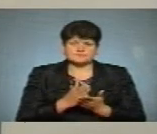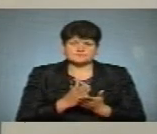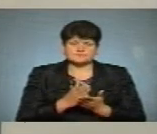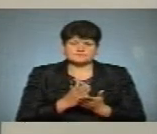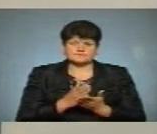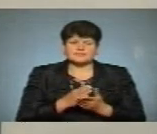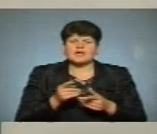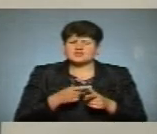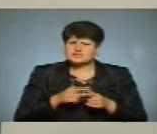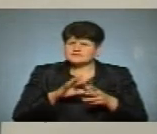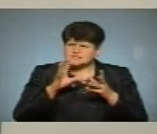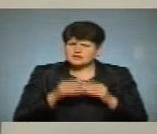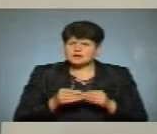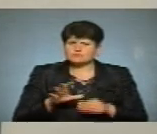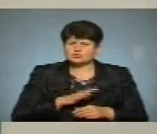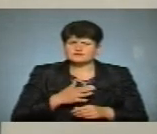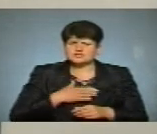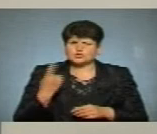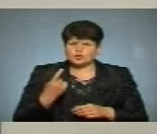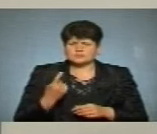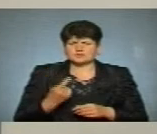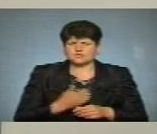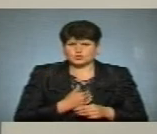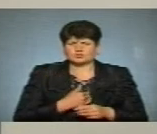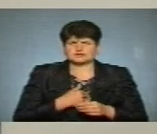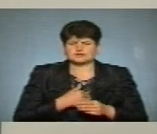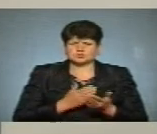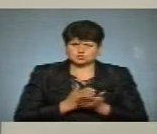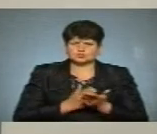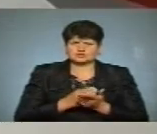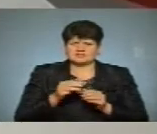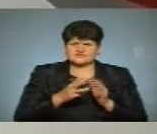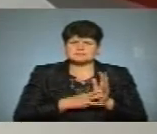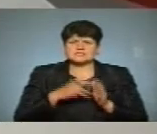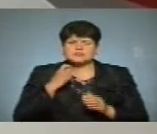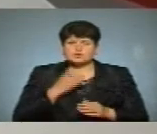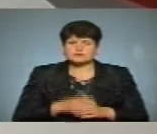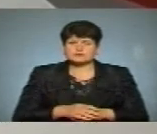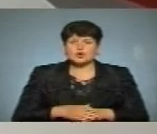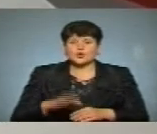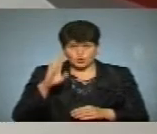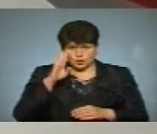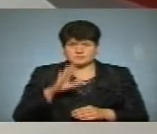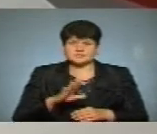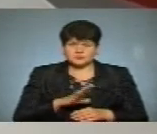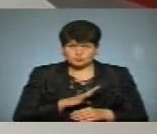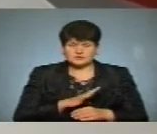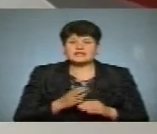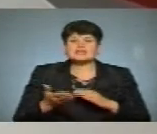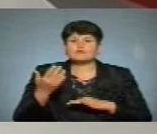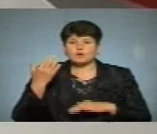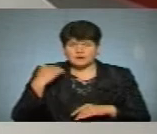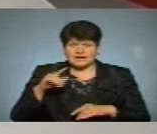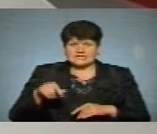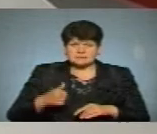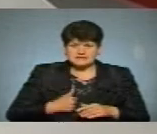А от чи взагалі були в нашій області хлопці, які бажали служити з 18 років? Хлопці були і в попередніх призивах,